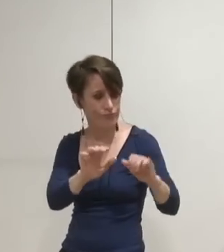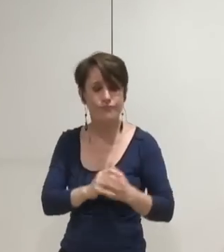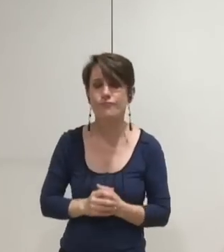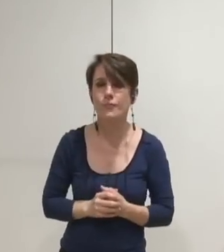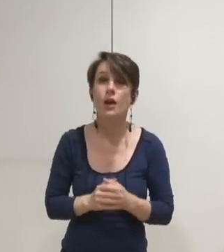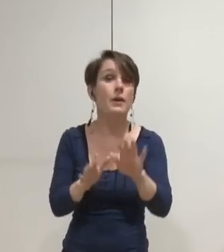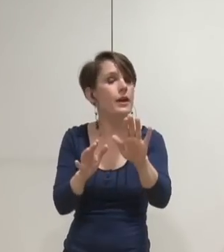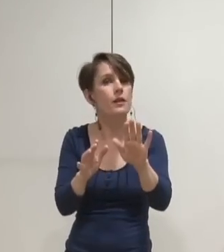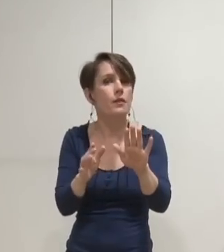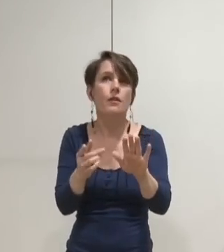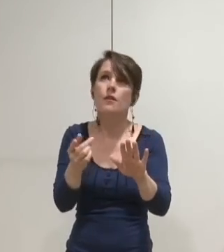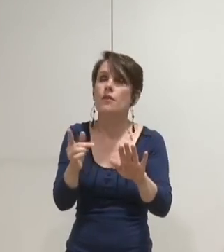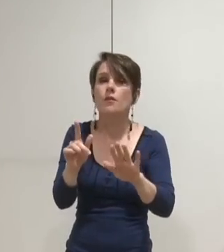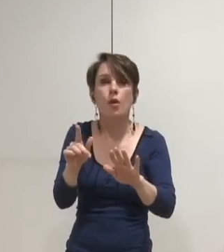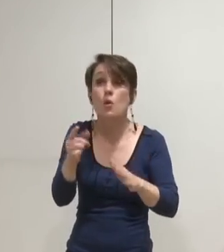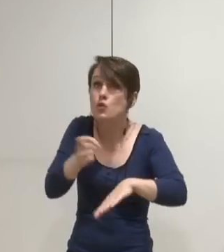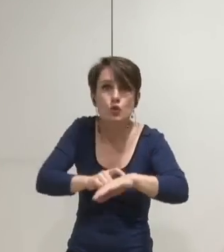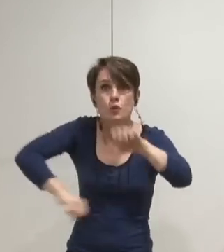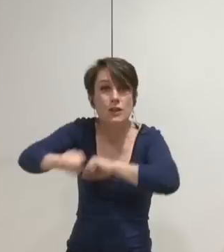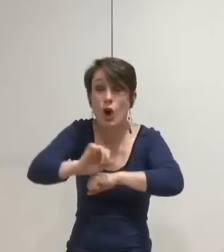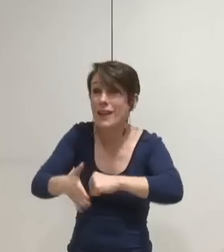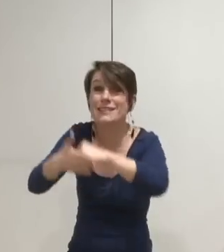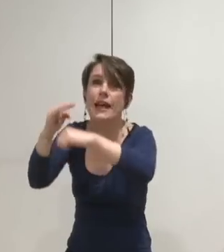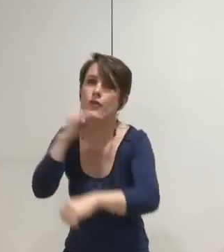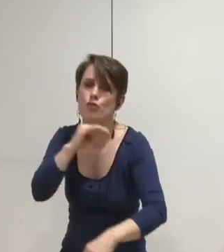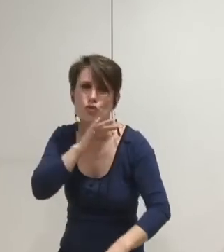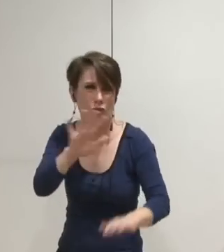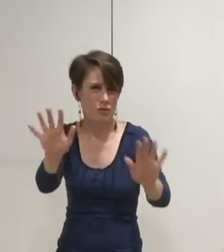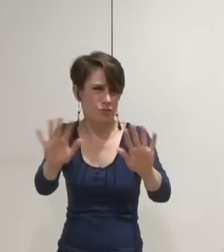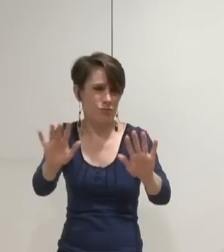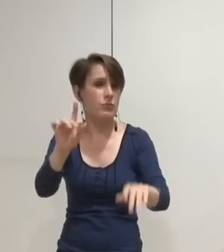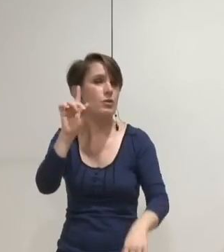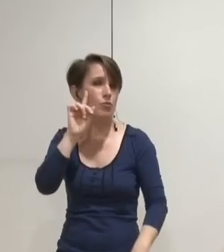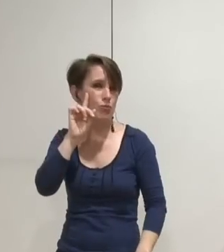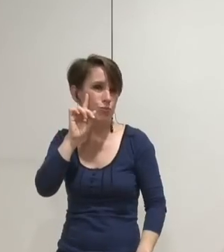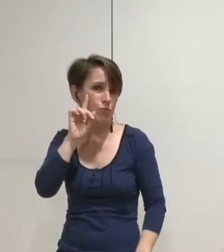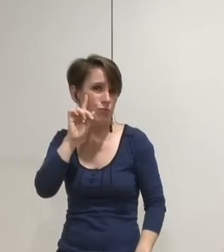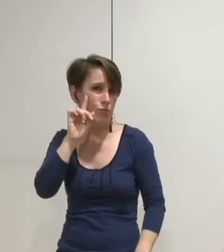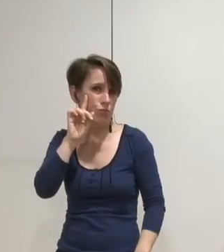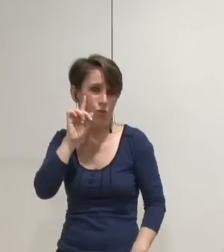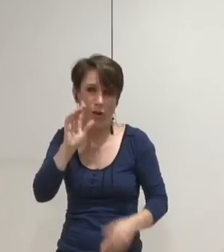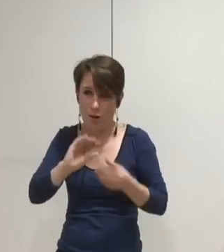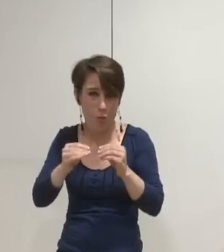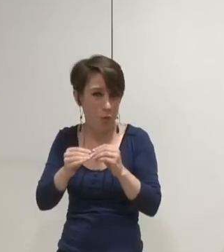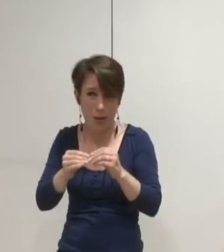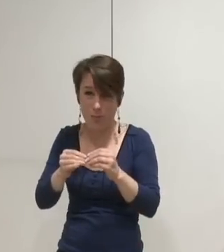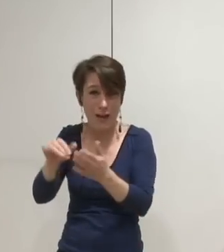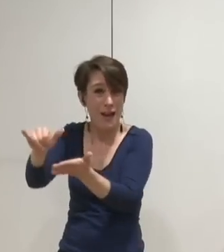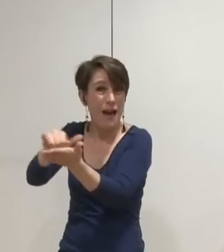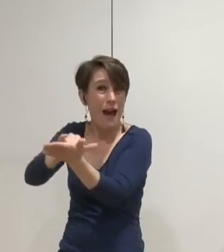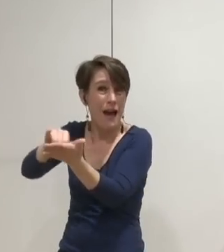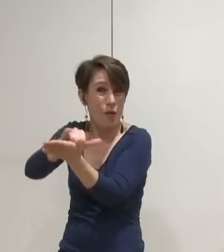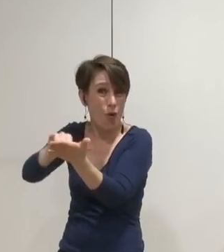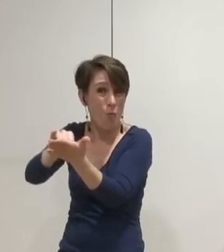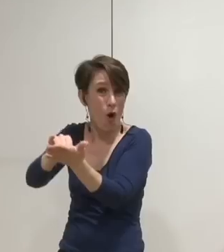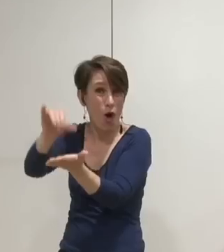partir tout de suite dans une aide d'urgence qui comme vous l'avez sans doute vu dans la presse était voué à engorger l'aéroport de catmandou